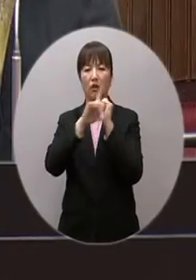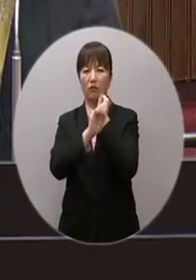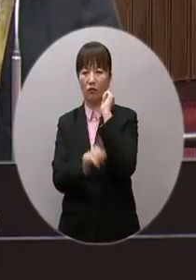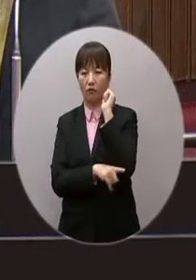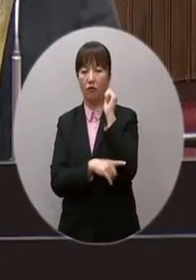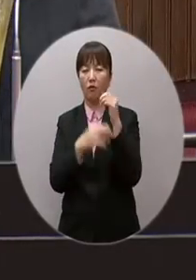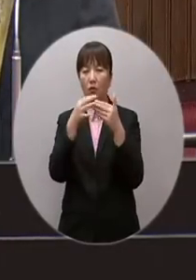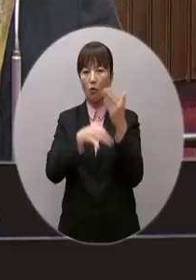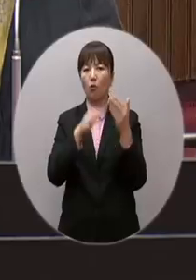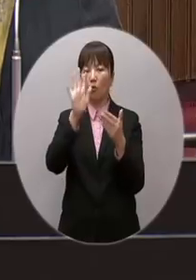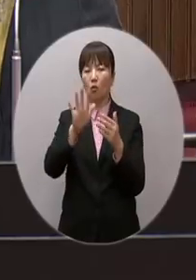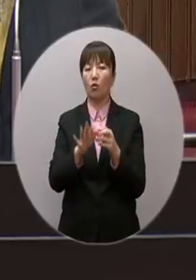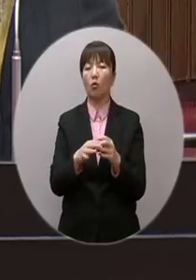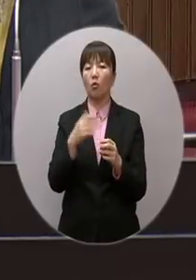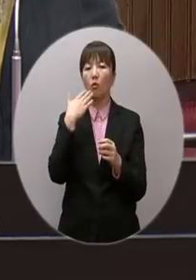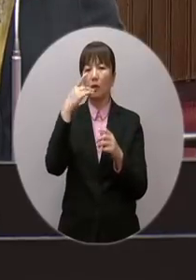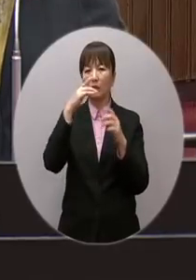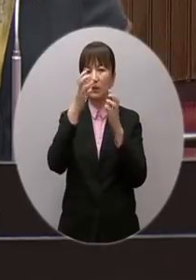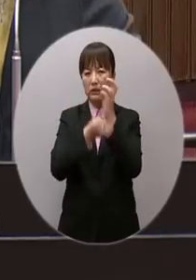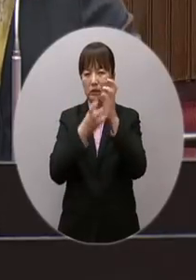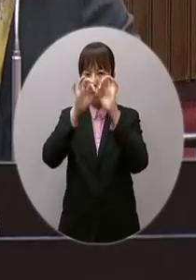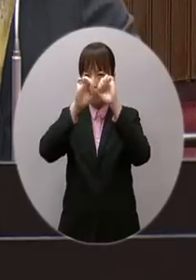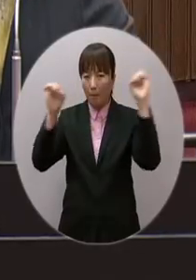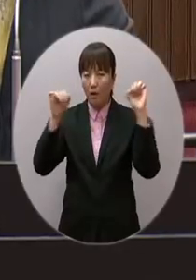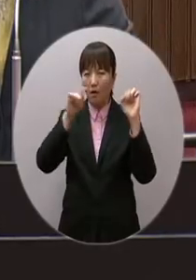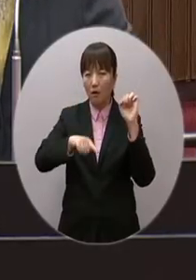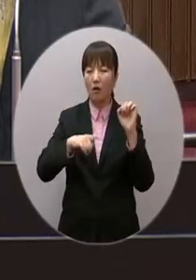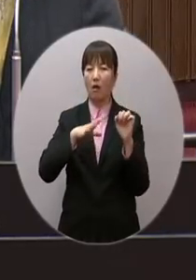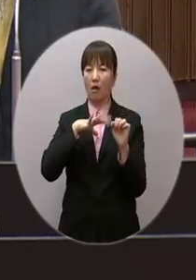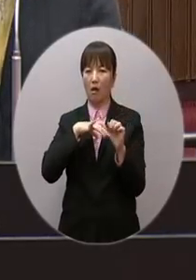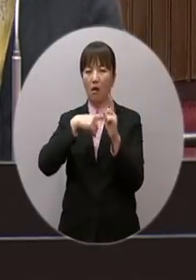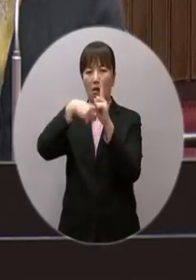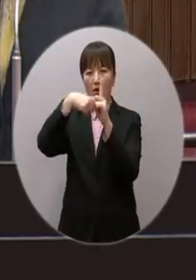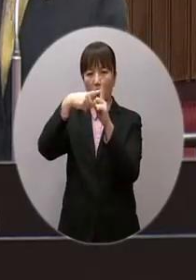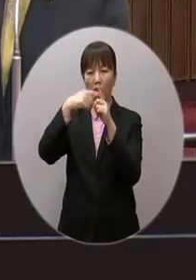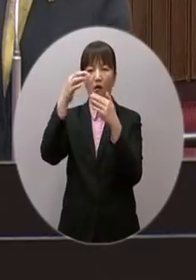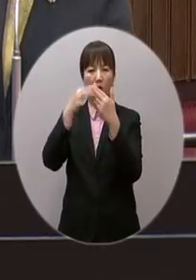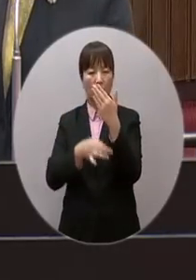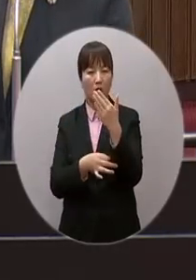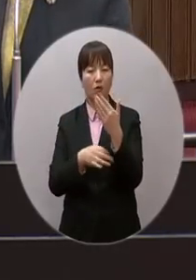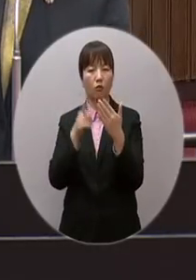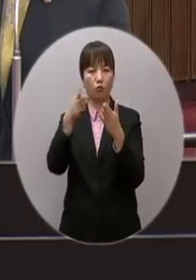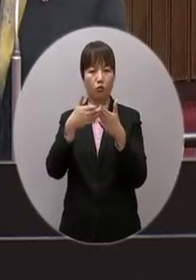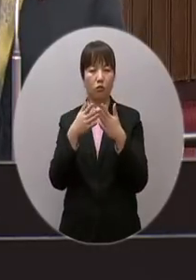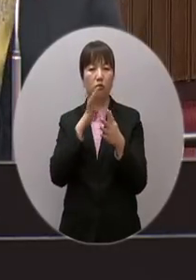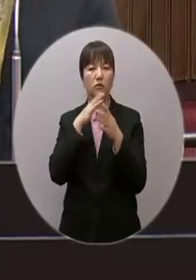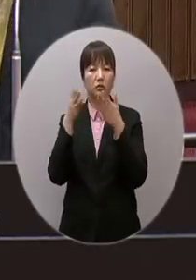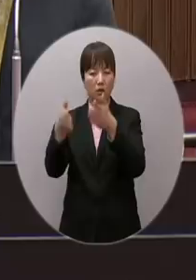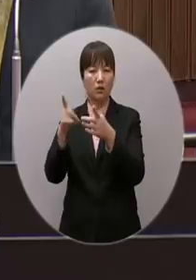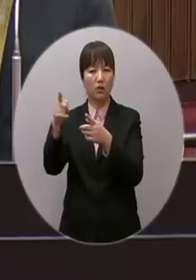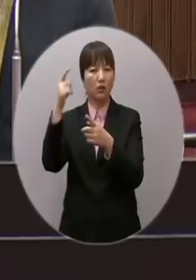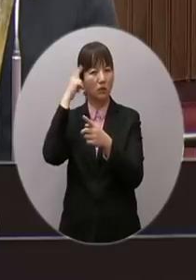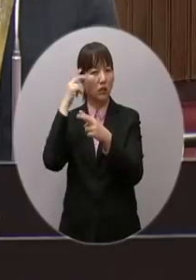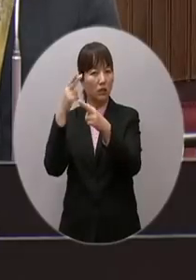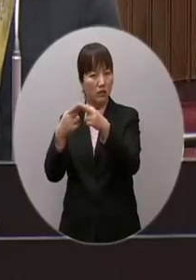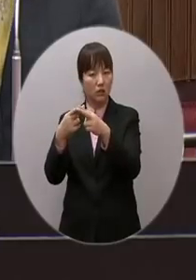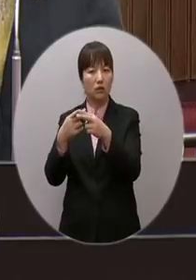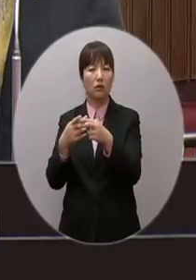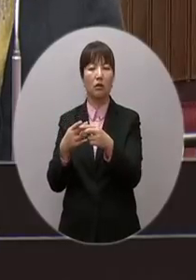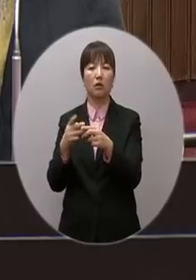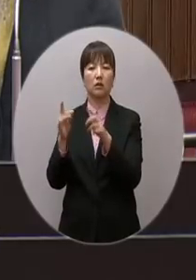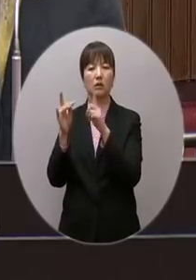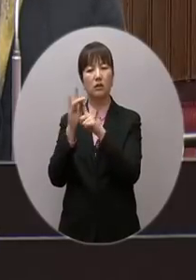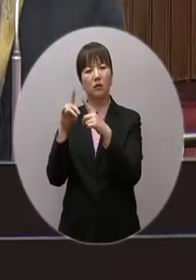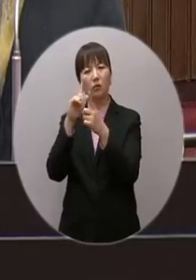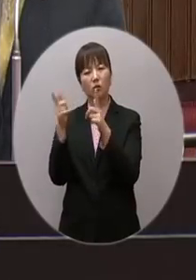法。但是你如果仔细看他的师资，他的师资的条件是你要对他的宗教认同。